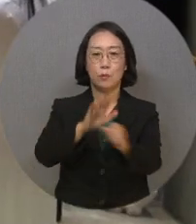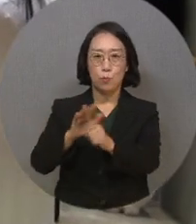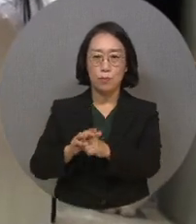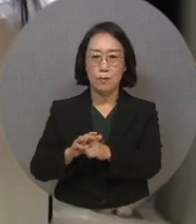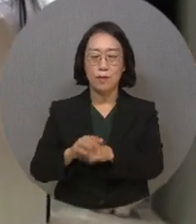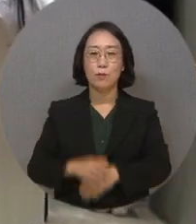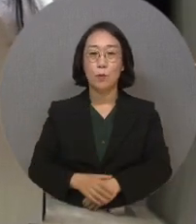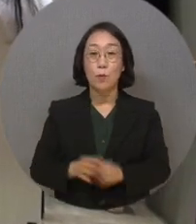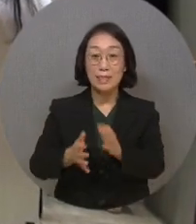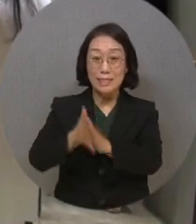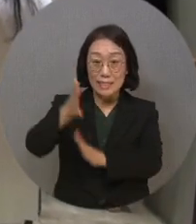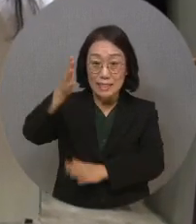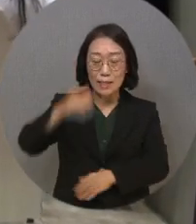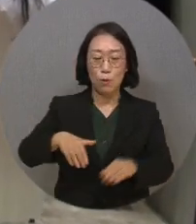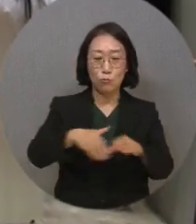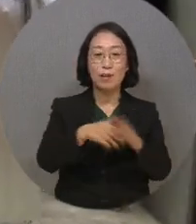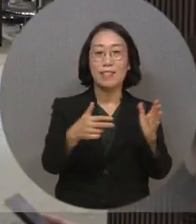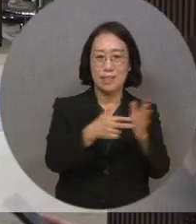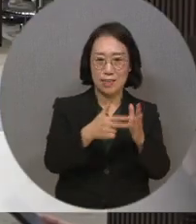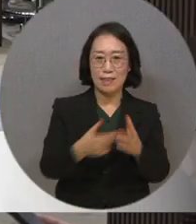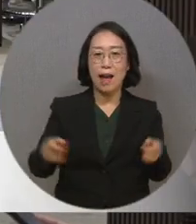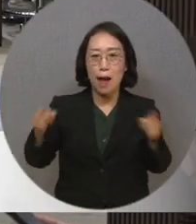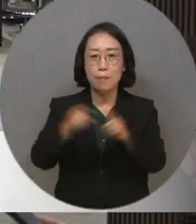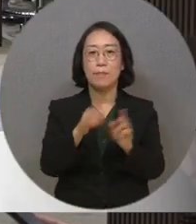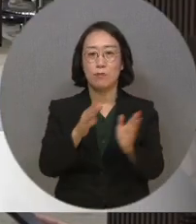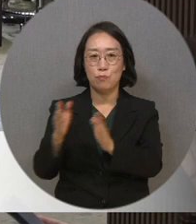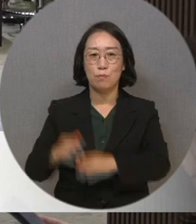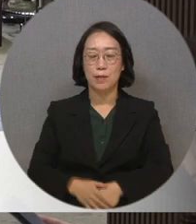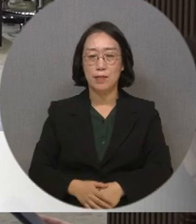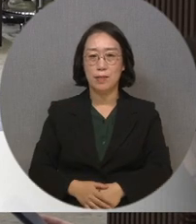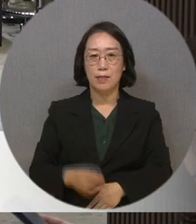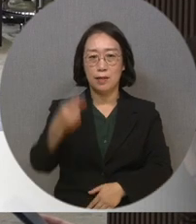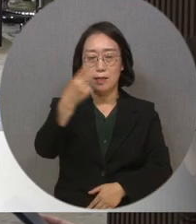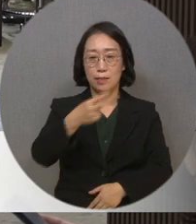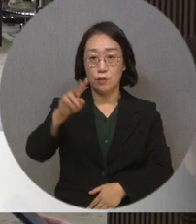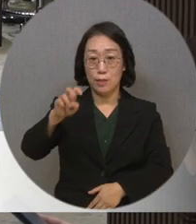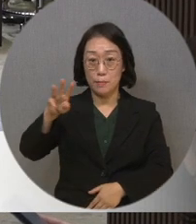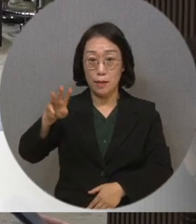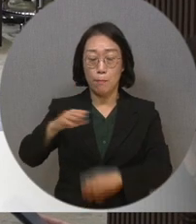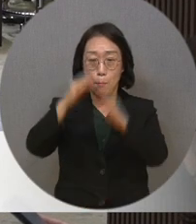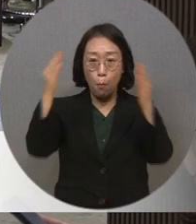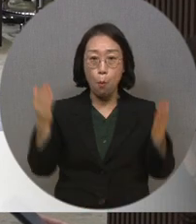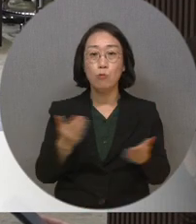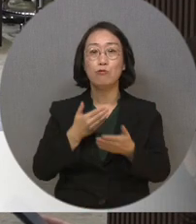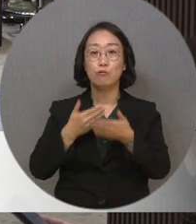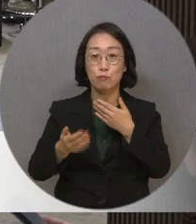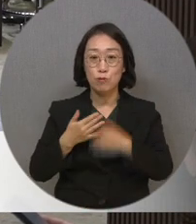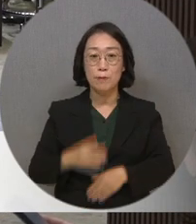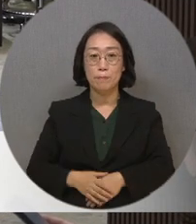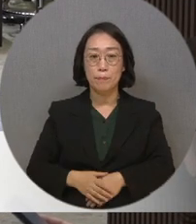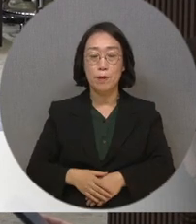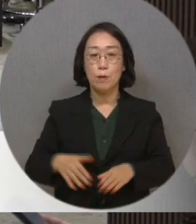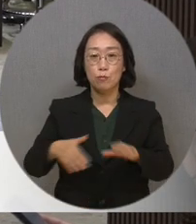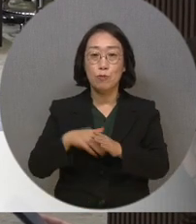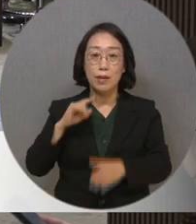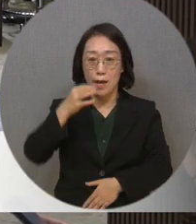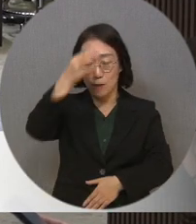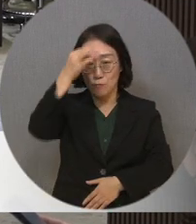의정부시와 의정부 문화재단이 지원합니다. 2023년 모두 누림 문화예술 사업을